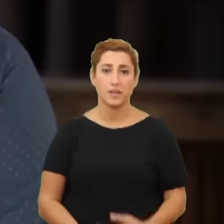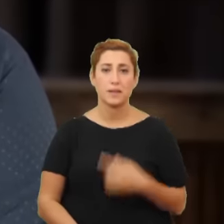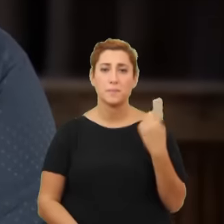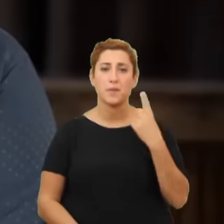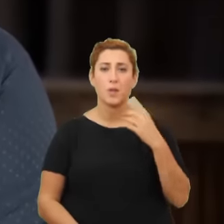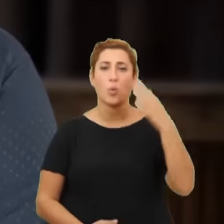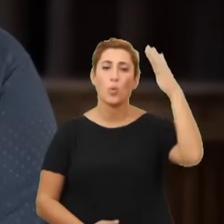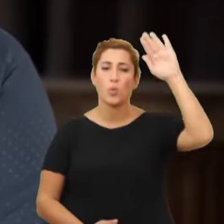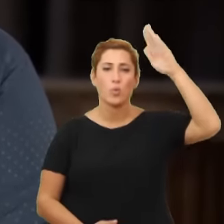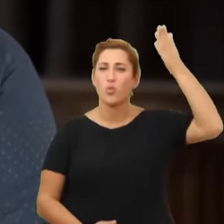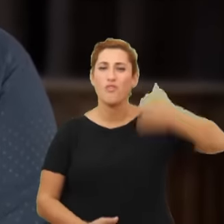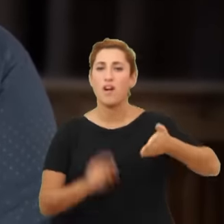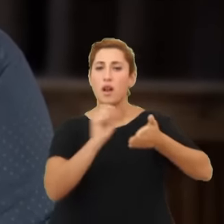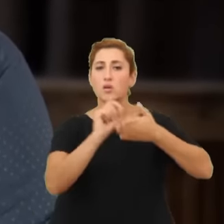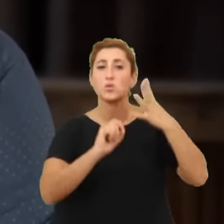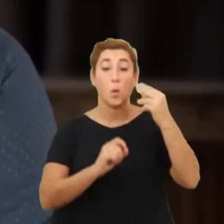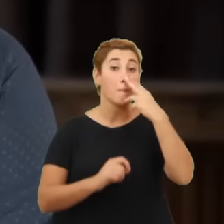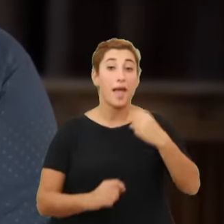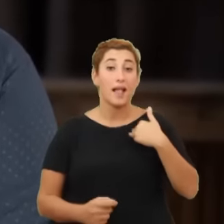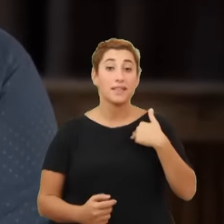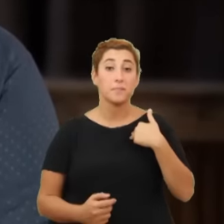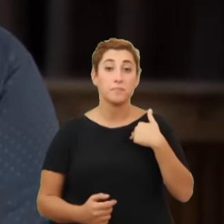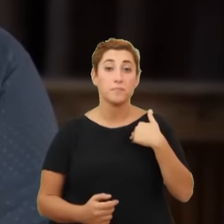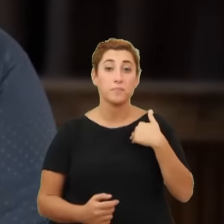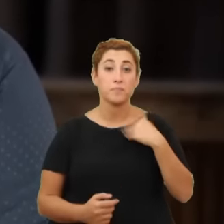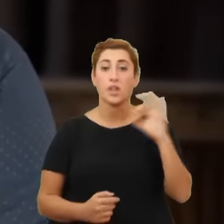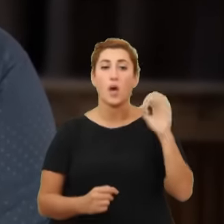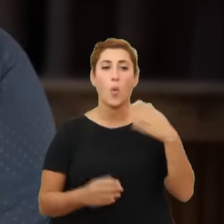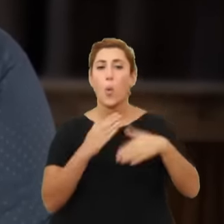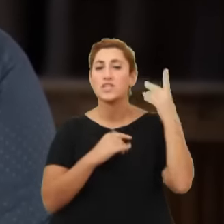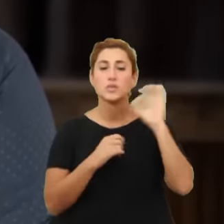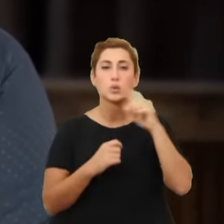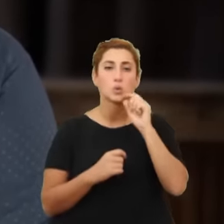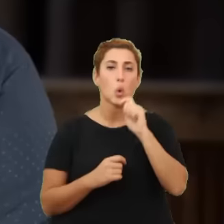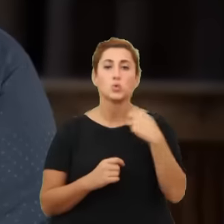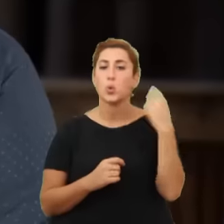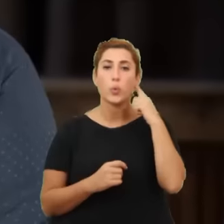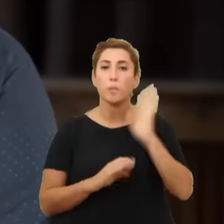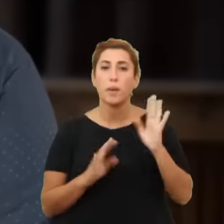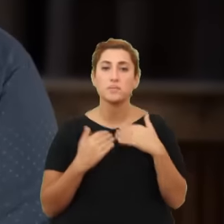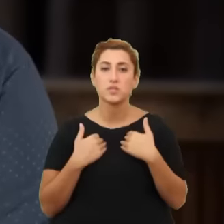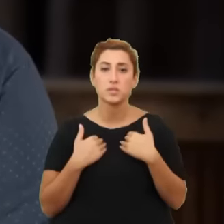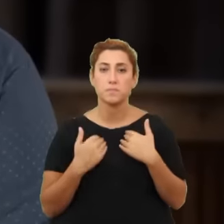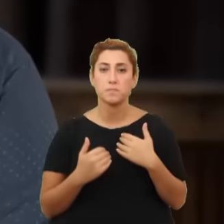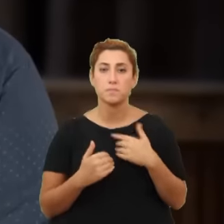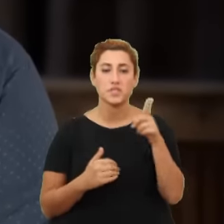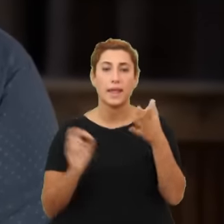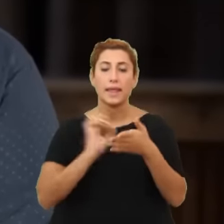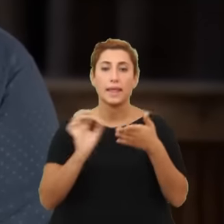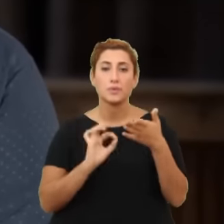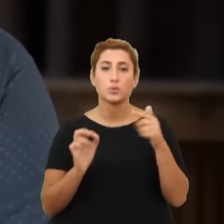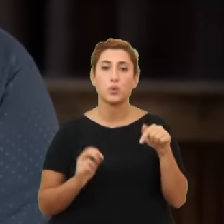Bir duvarın üstünde şey yazıyordu. Çok beğendim. Daha önce hiç öyle bir söz duymamıştım hiçbir yerde. Şey